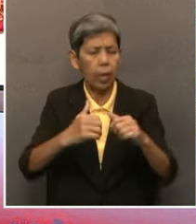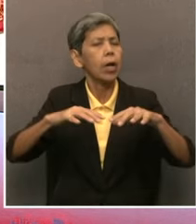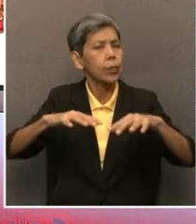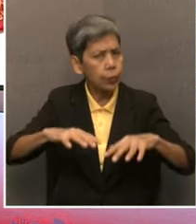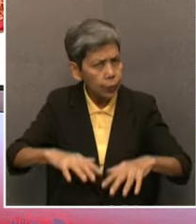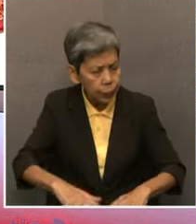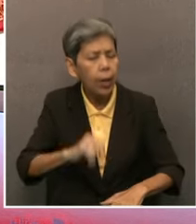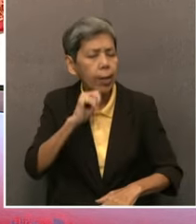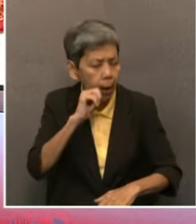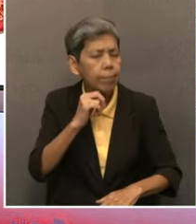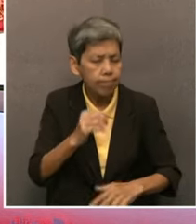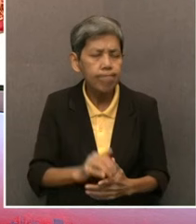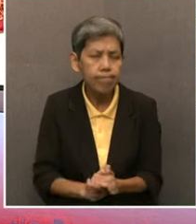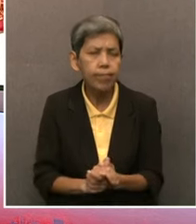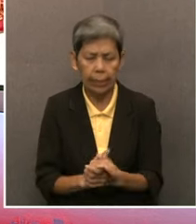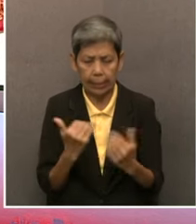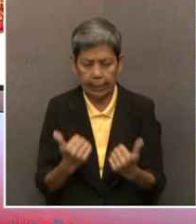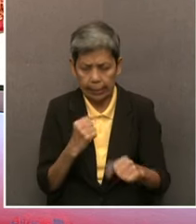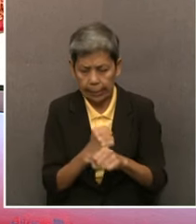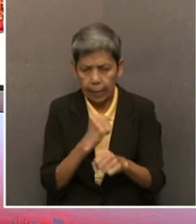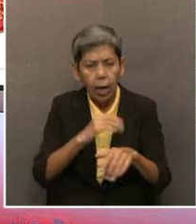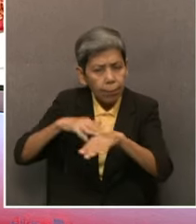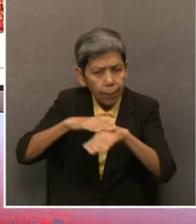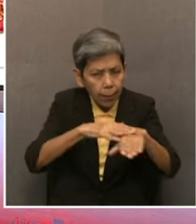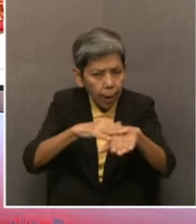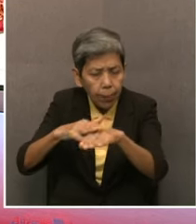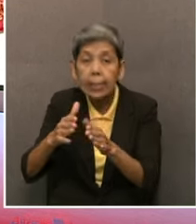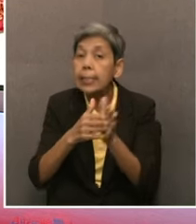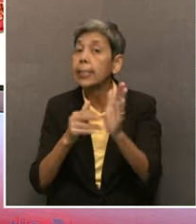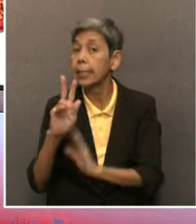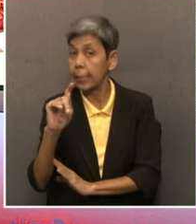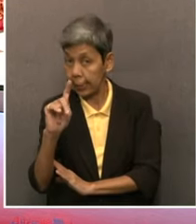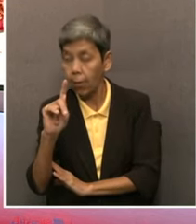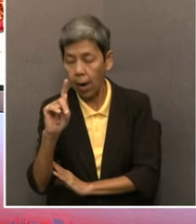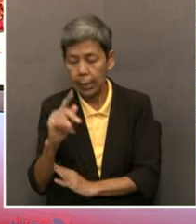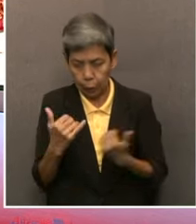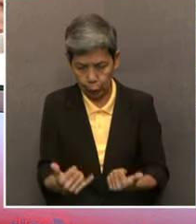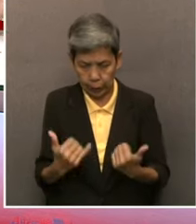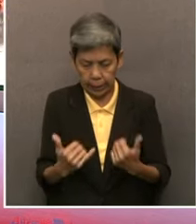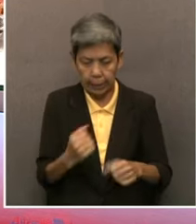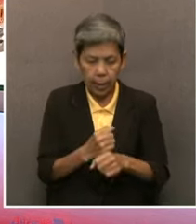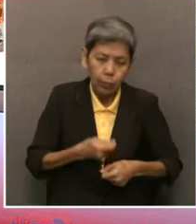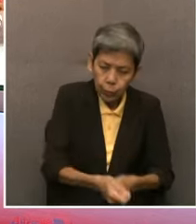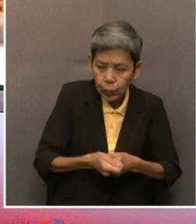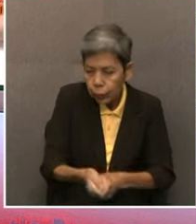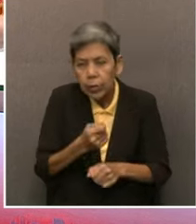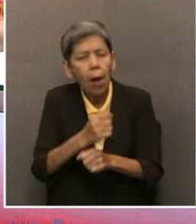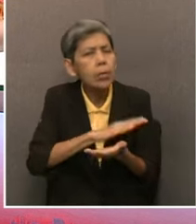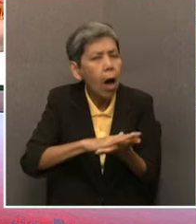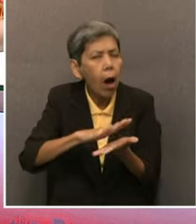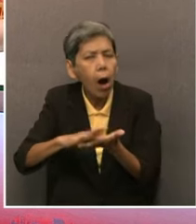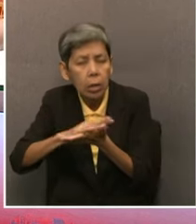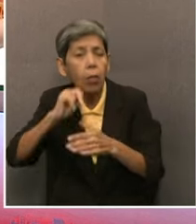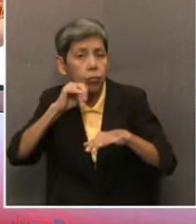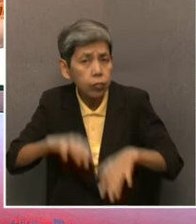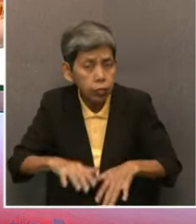กือบทุกพื้นที่แล้วทางการก็ลดระดับการเตือนภัยเป็นระดับสีเขียวแล้วนะคะตอนนี้อยู่ในช่วงระหว่างการฟื้นฟูหลังน้ำลดนะค